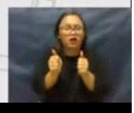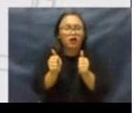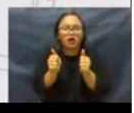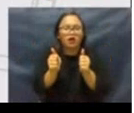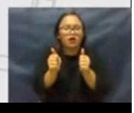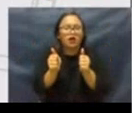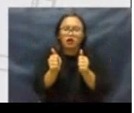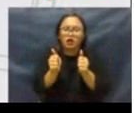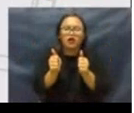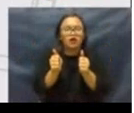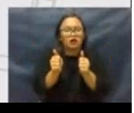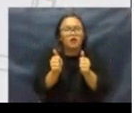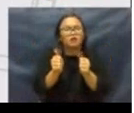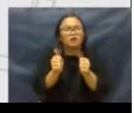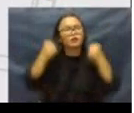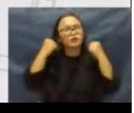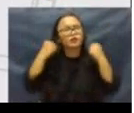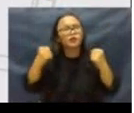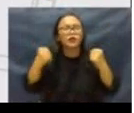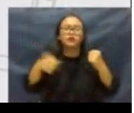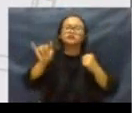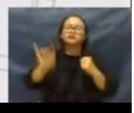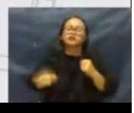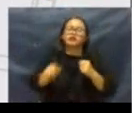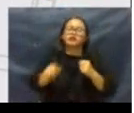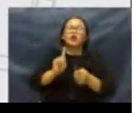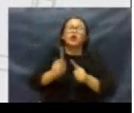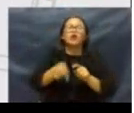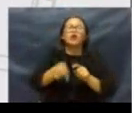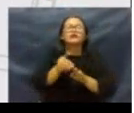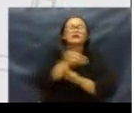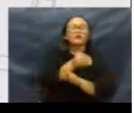media tradisional, media sebelumnya.